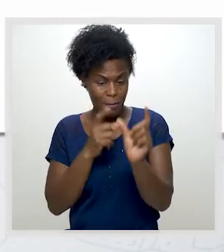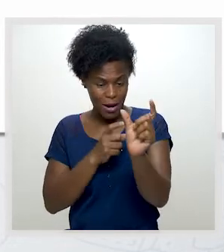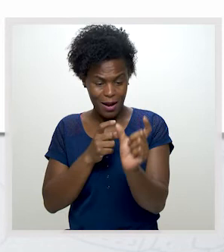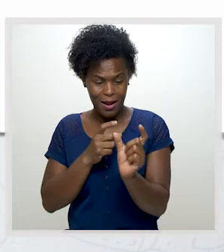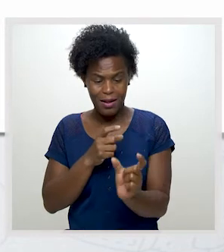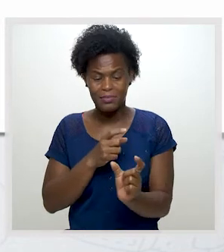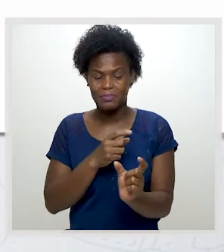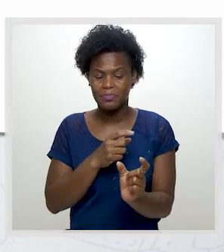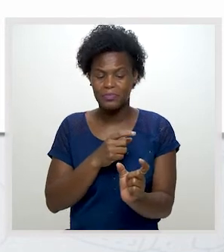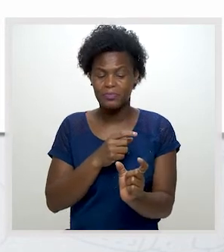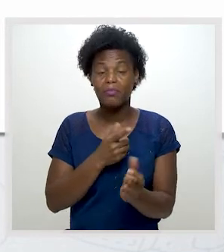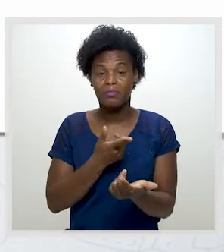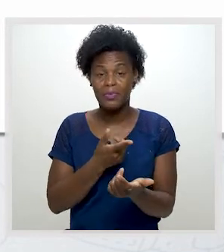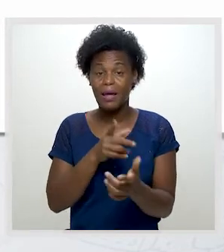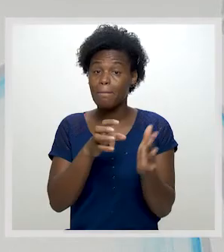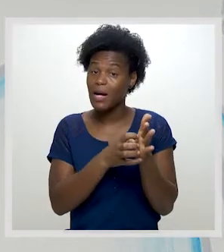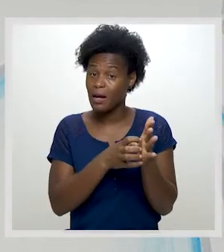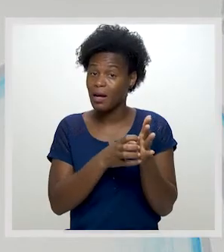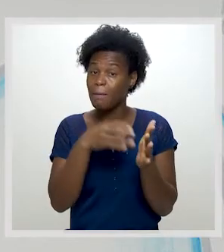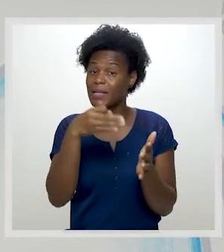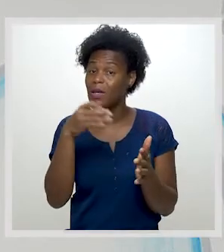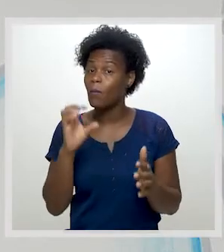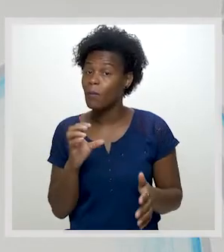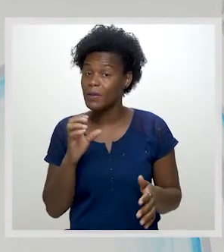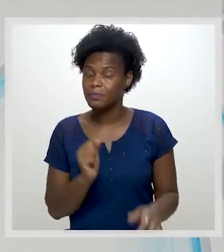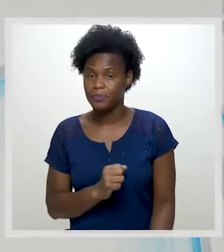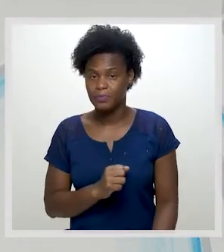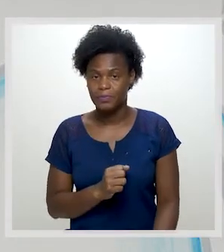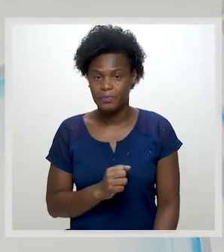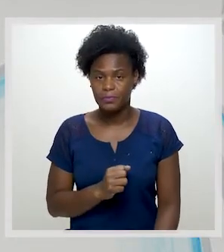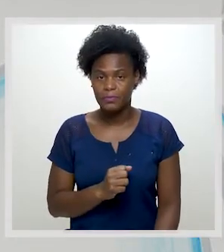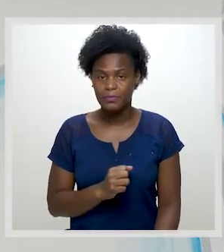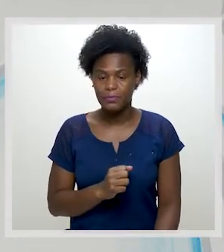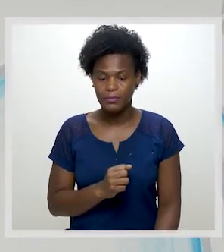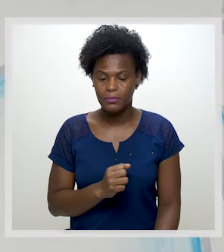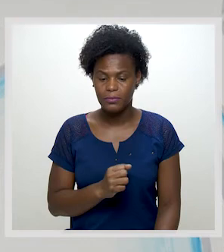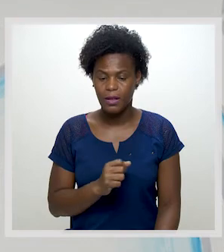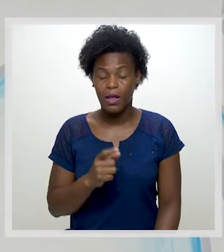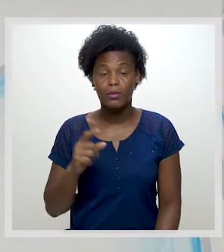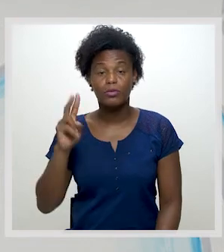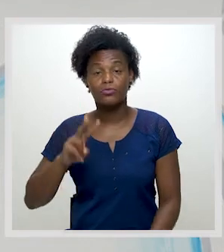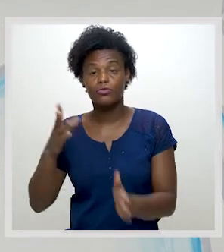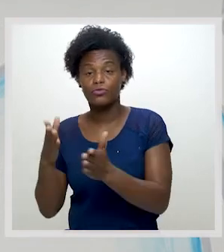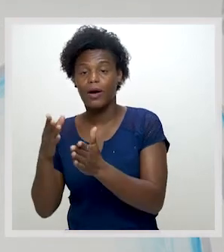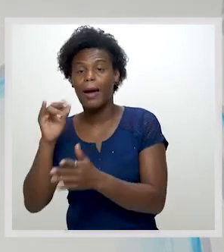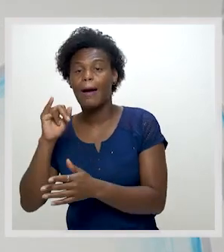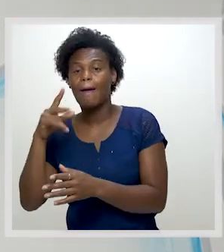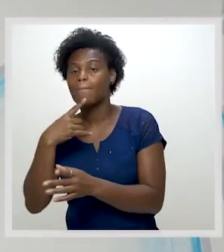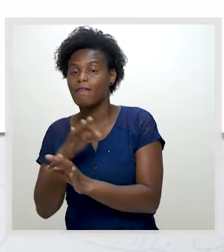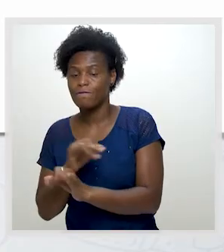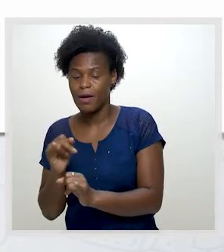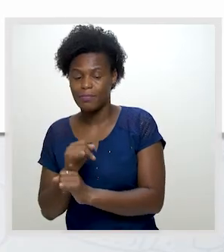D'accord? Alors, ça, ce sont les marqueurs qui entraînent le passé composé. Deuxième tableau, les marqueurs qui entraînent